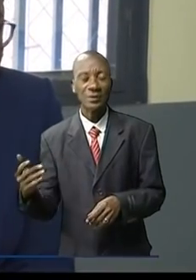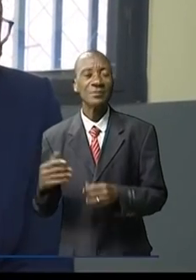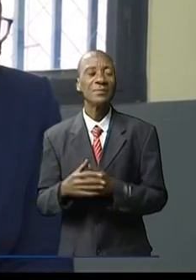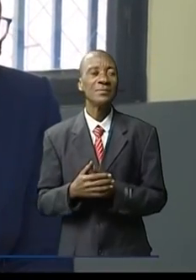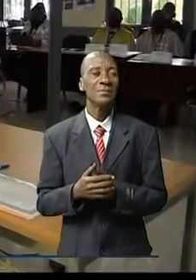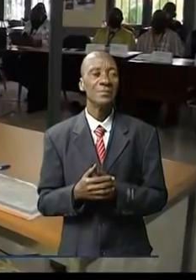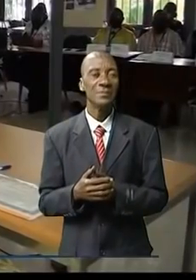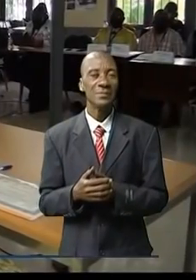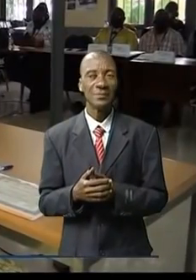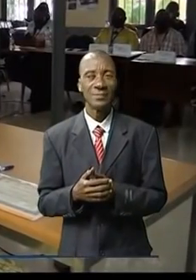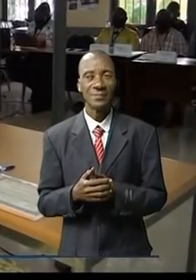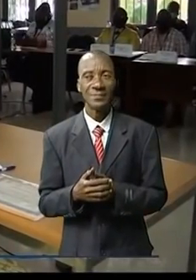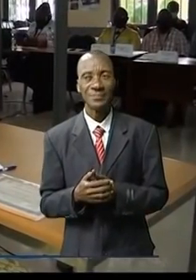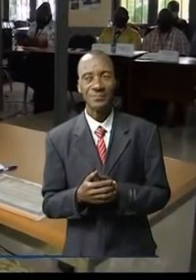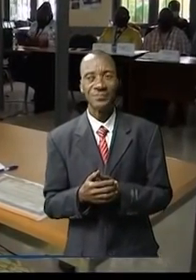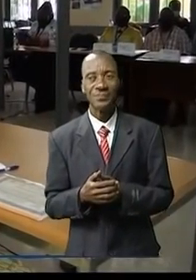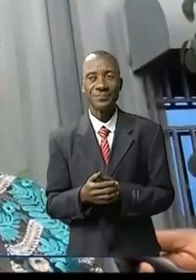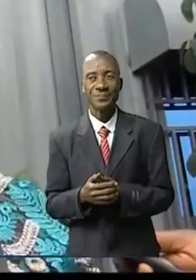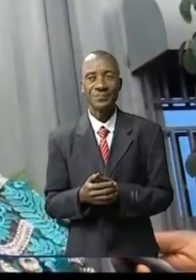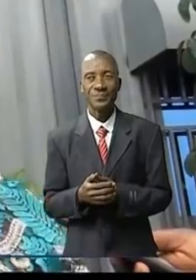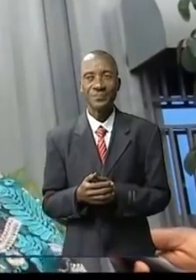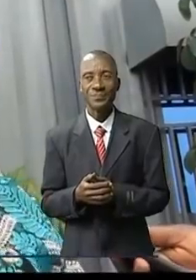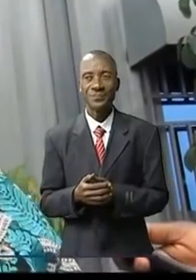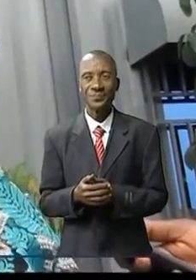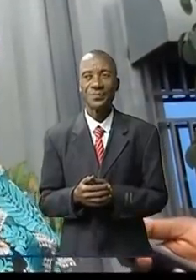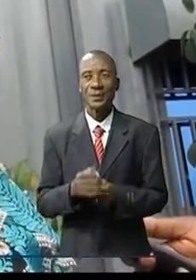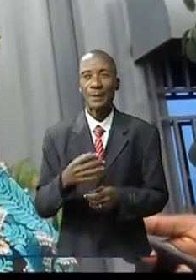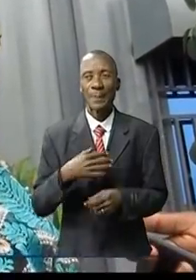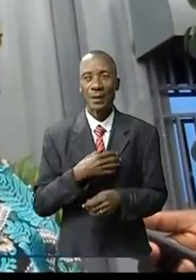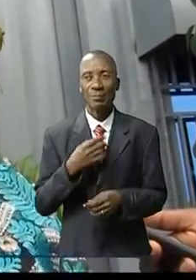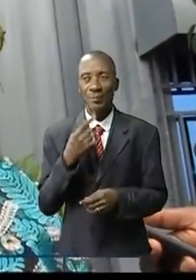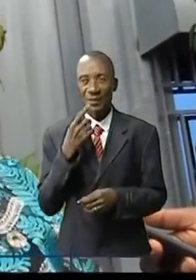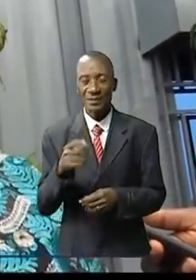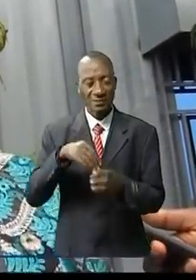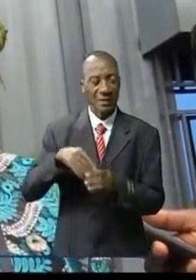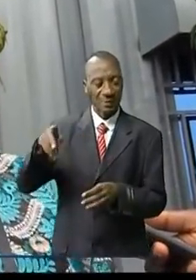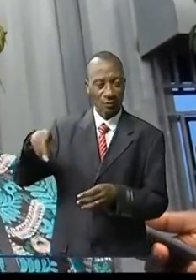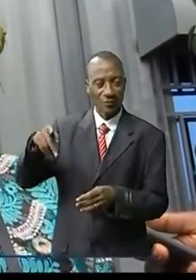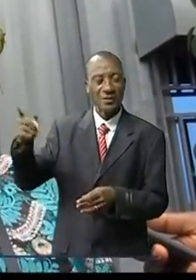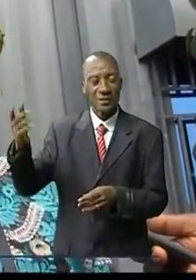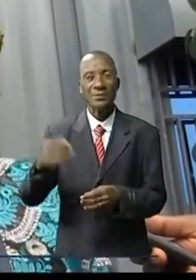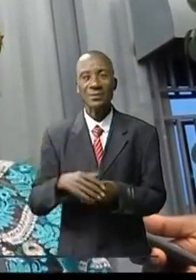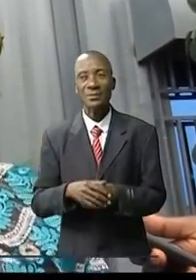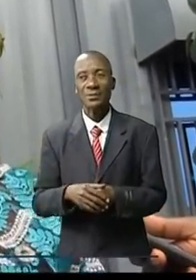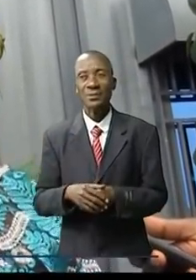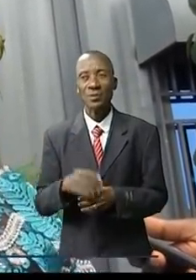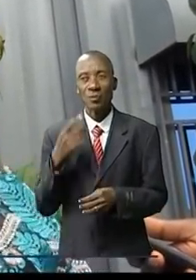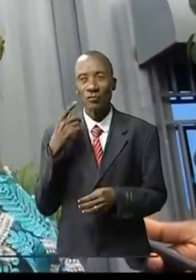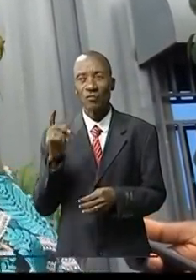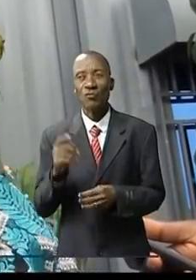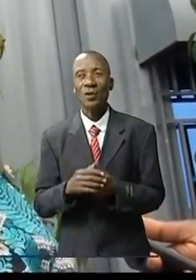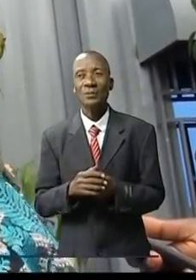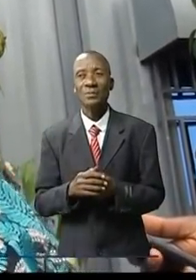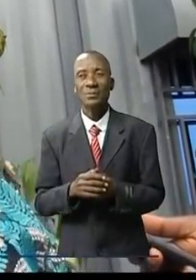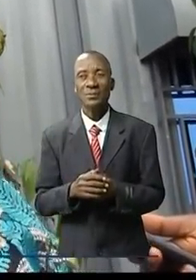et la tuberculose. Donc il y a tout un réseau de parajuristes qui fonctionne en province, mais aussi les pères éducateurs qui sont en train de travailler dans